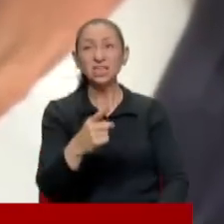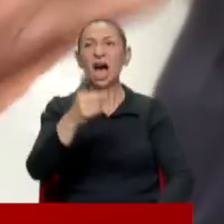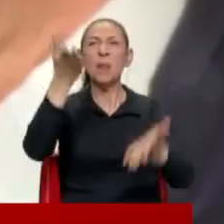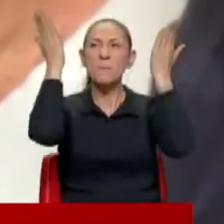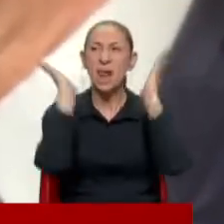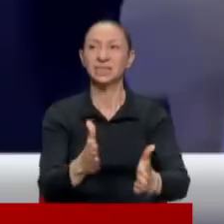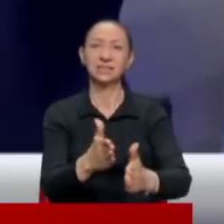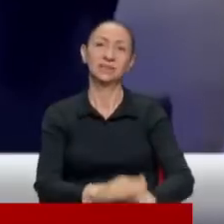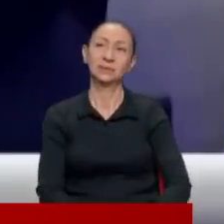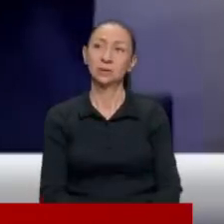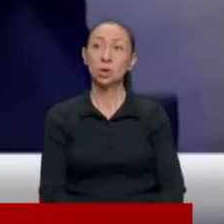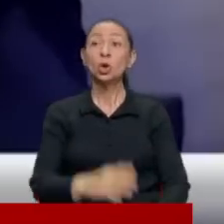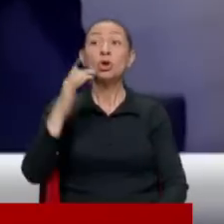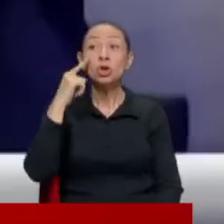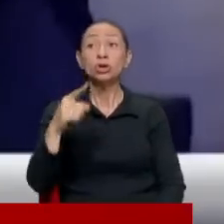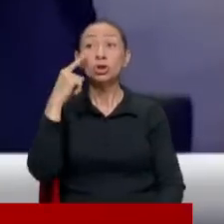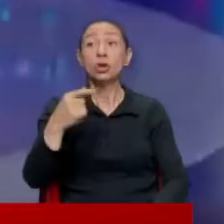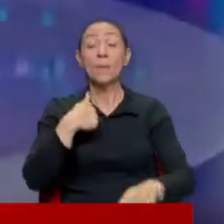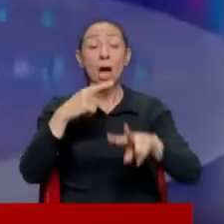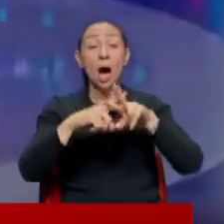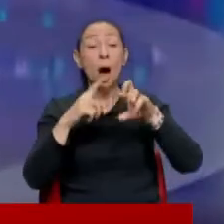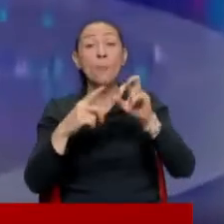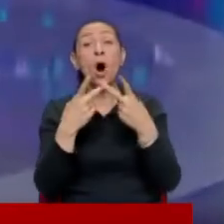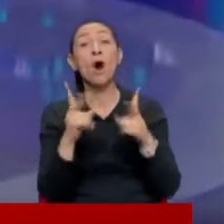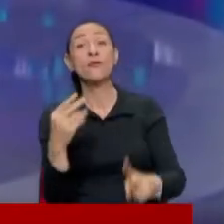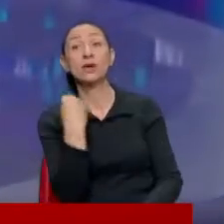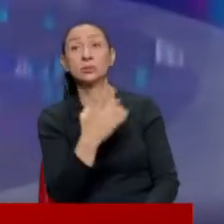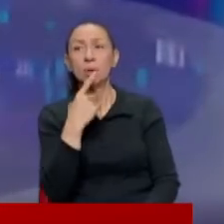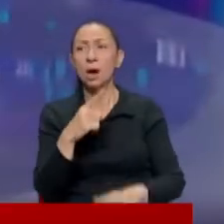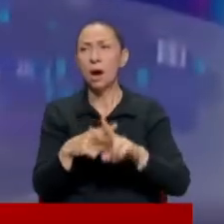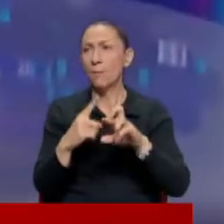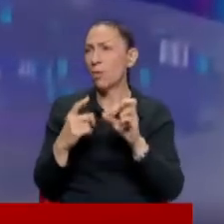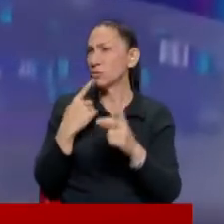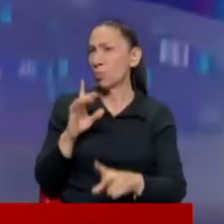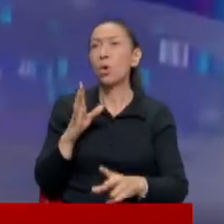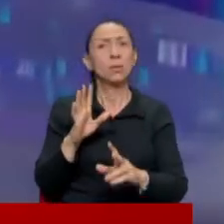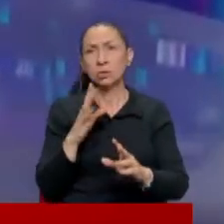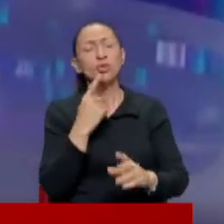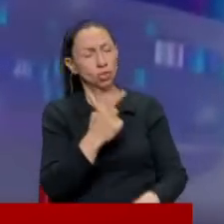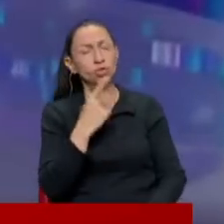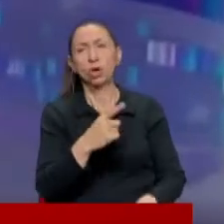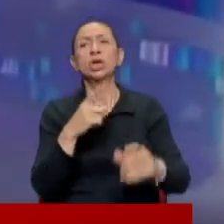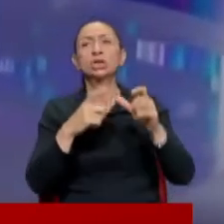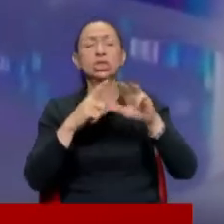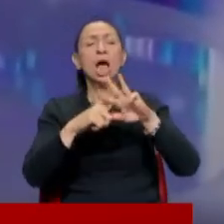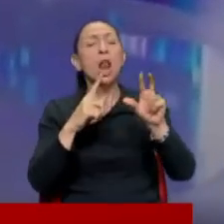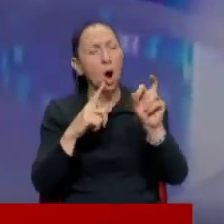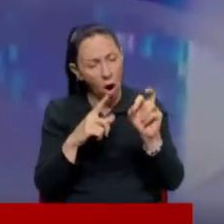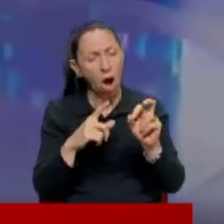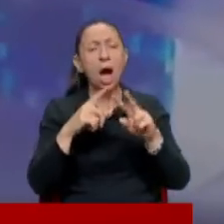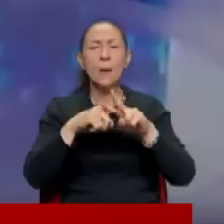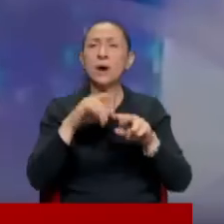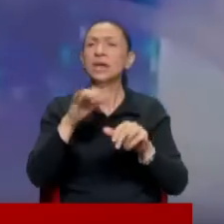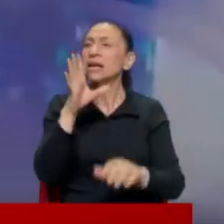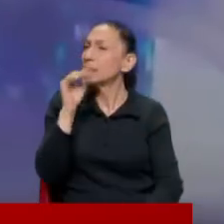Allah belasını versin. Göstere göstere diyor ki ben APO'ya özgürlük vereceğim diyor. APO'ya vereceğim demiyor ki. Diyor. Selo'ya da APO'ya da. Hayır. Bir kere.